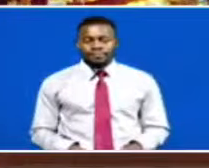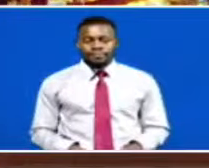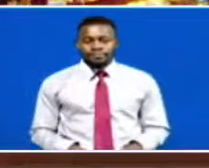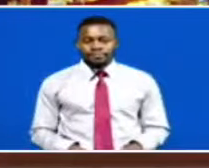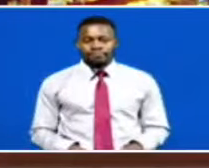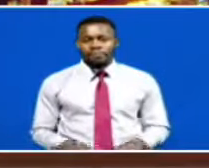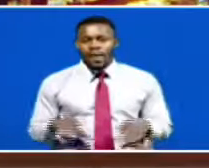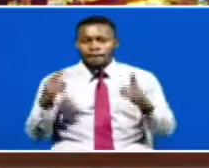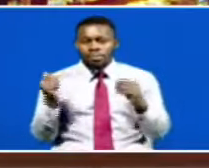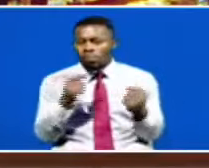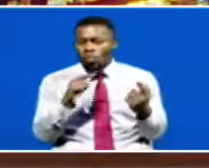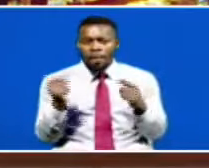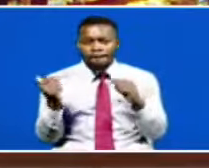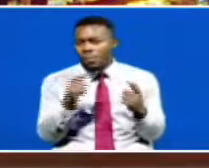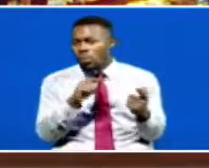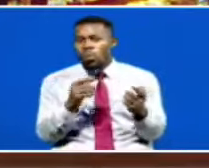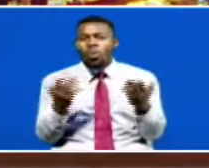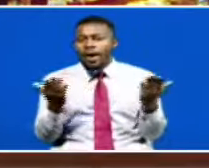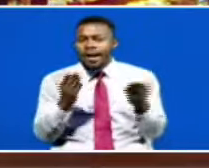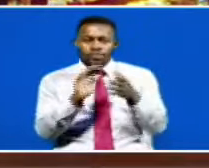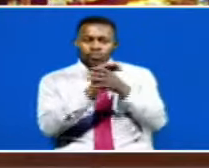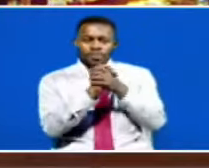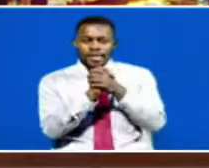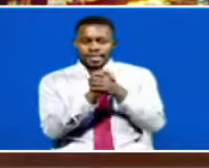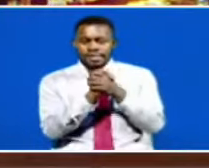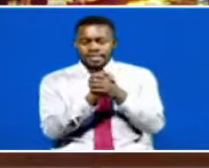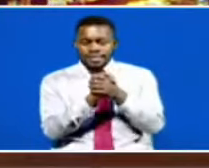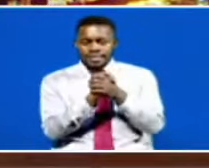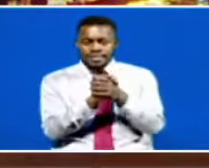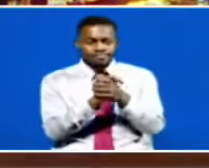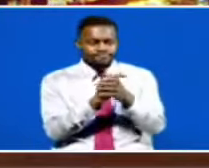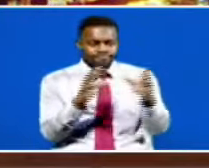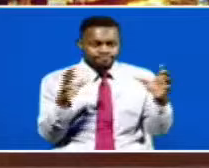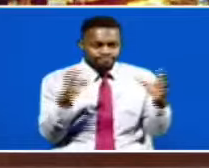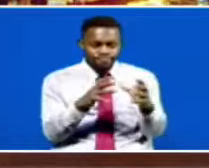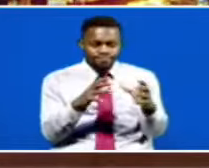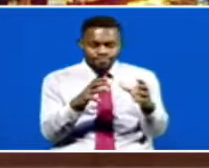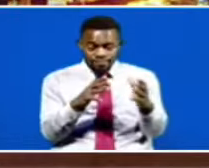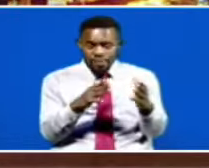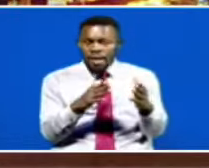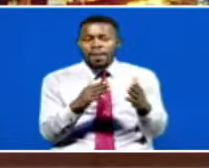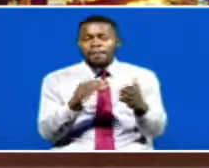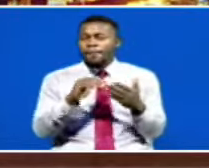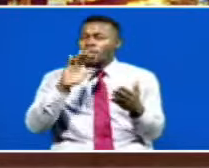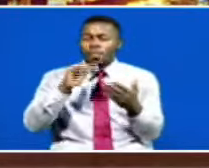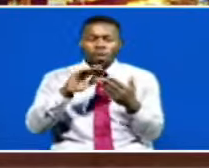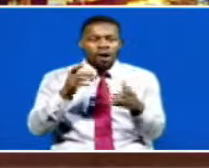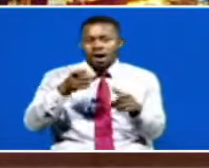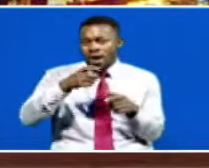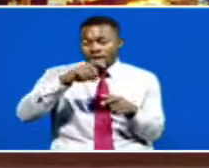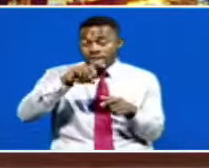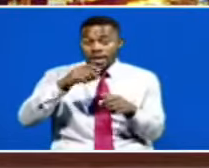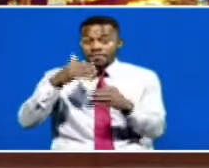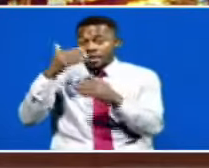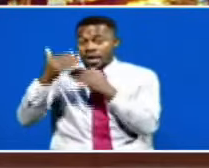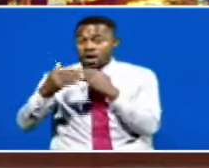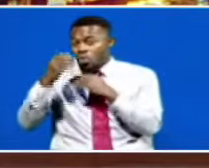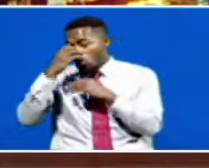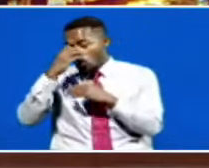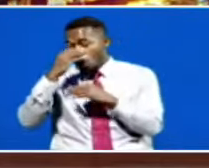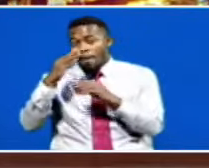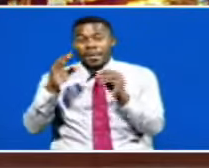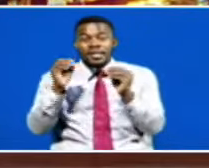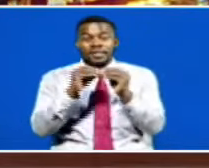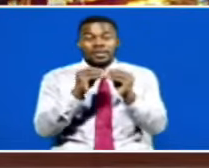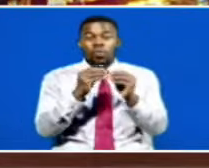Migogoro kwenye chama cha Jubilee huenda ikaongezeka zaidi baada ya Rais William Ruto kukutana na zaidi ya wawakilishi wadi 100